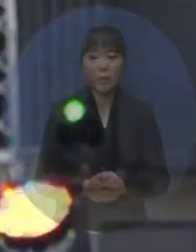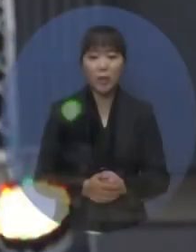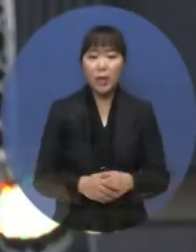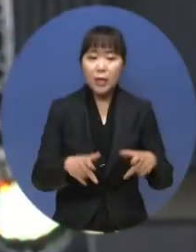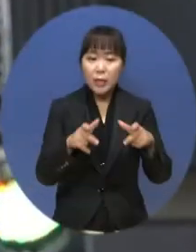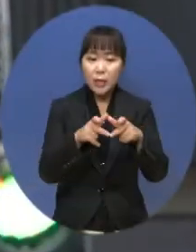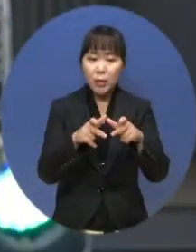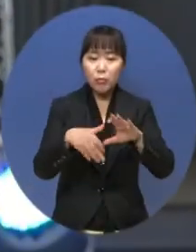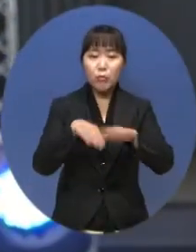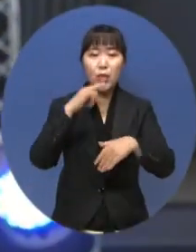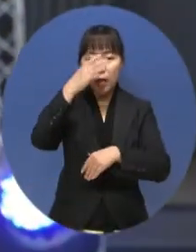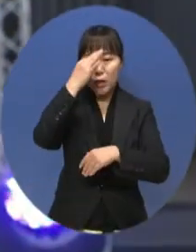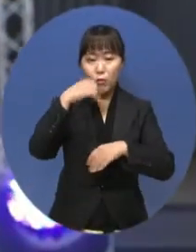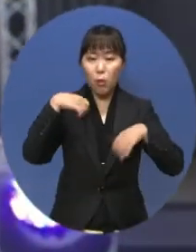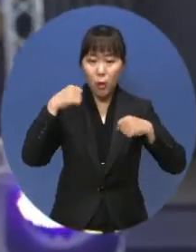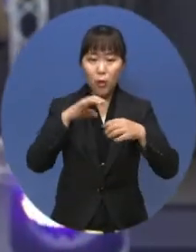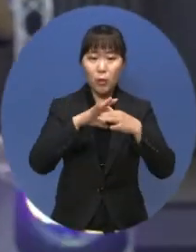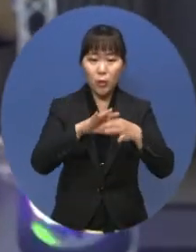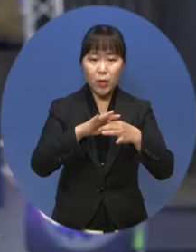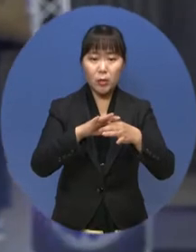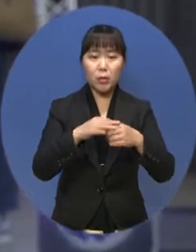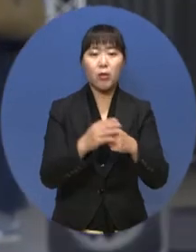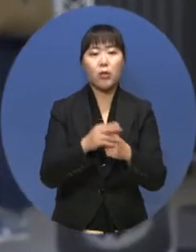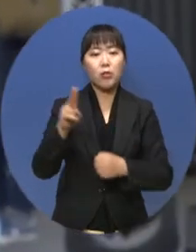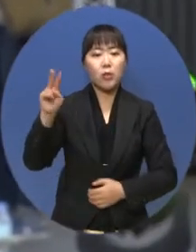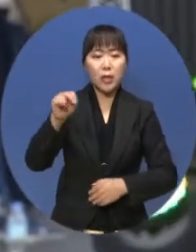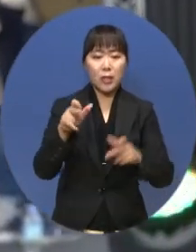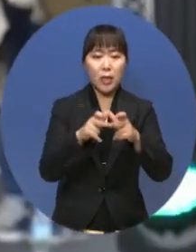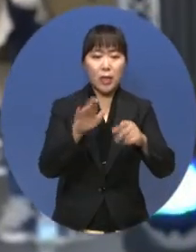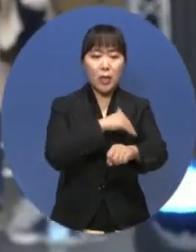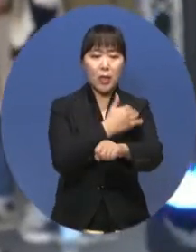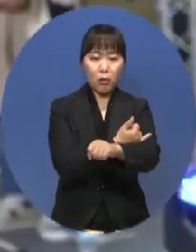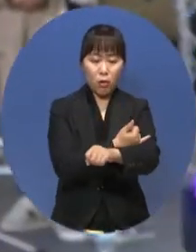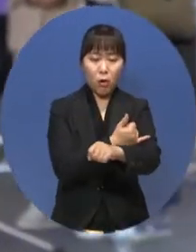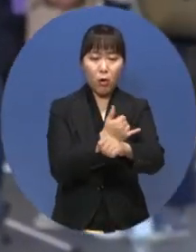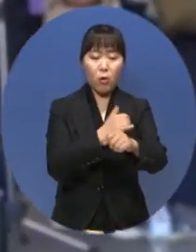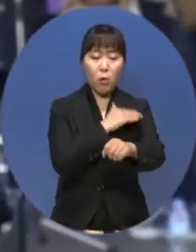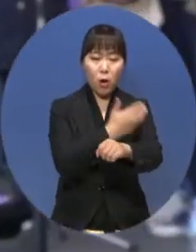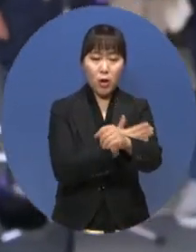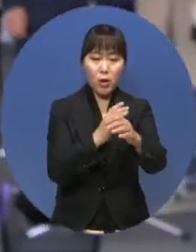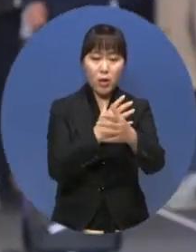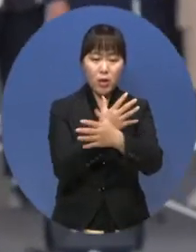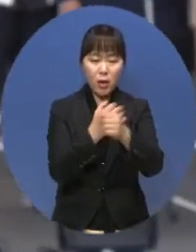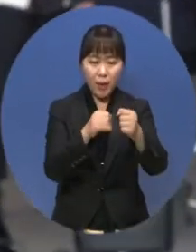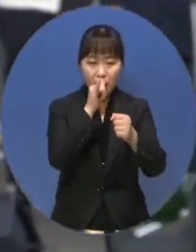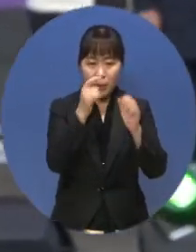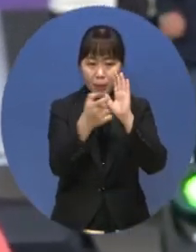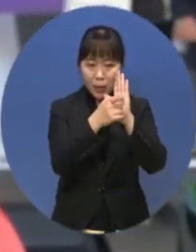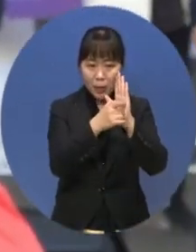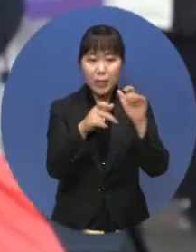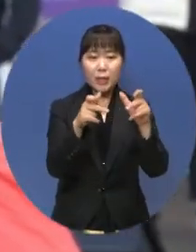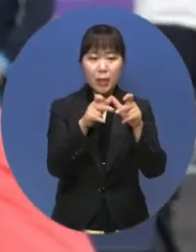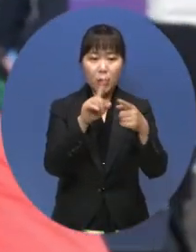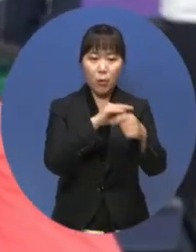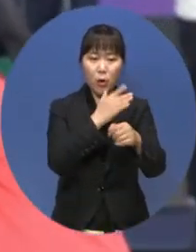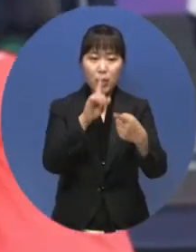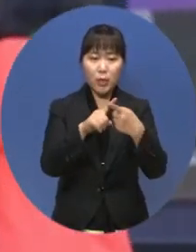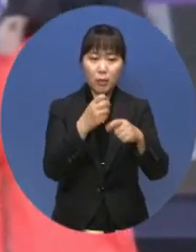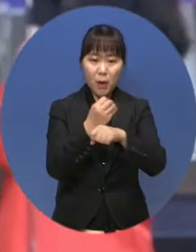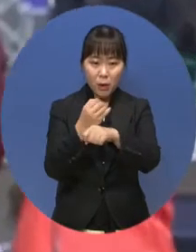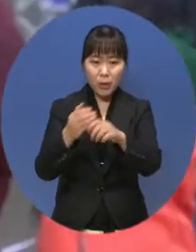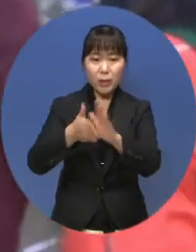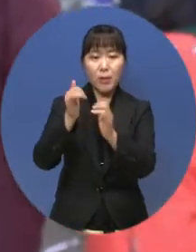장애인들은 문화예술 공연을 통해 유엔 장애인권권리협약에 명시된 장애인의 권리를 알리며